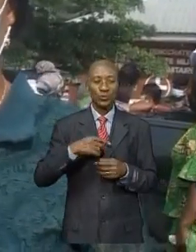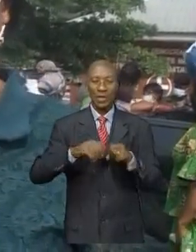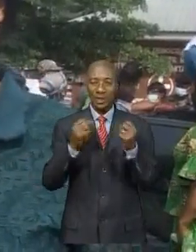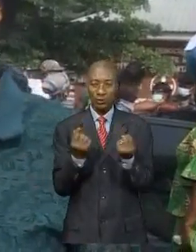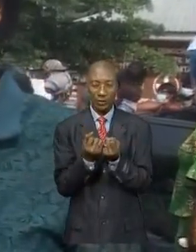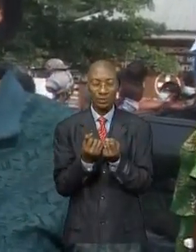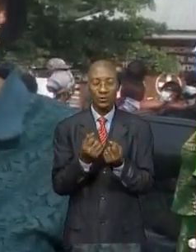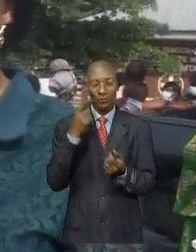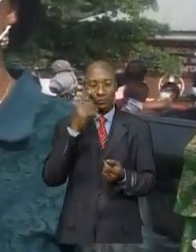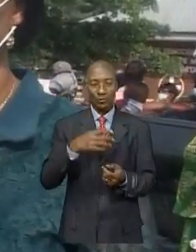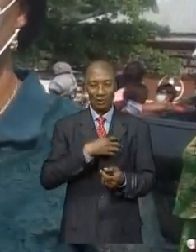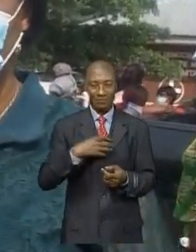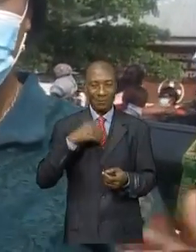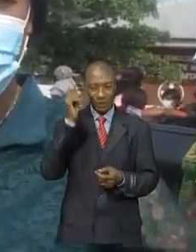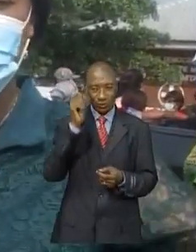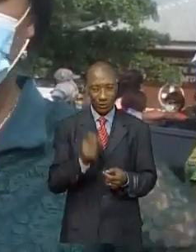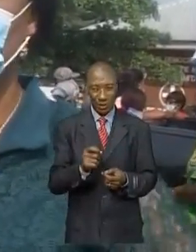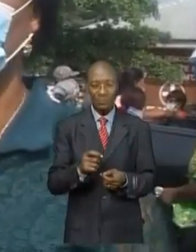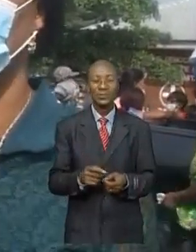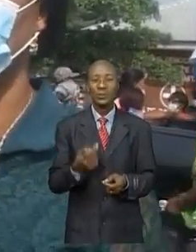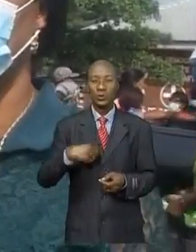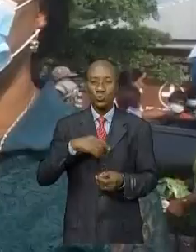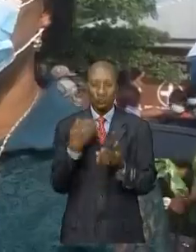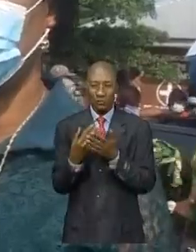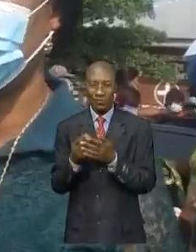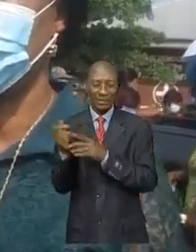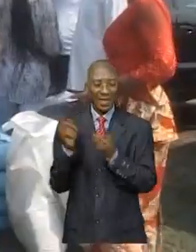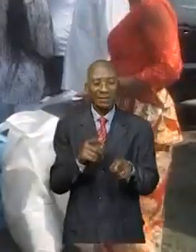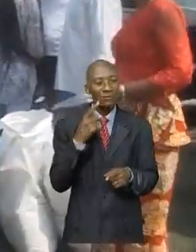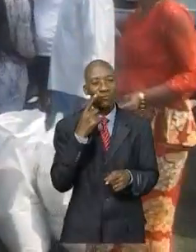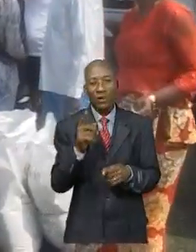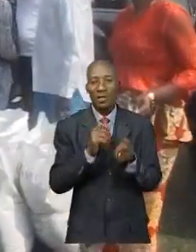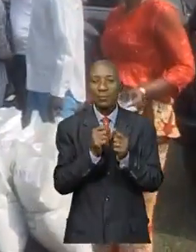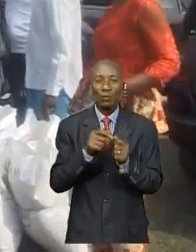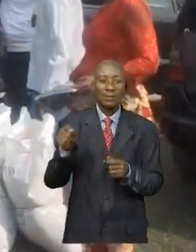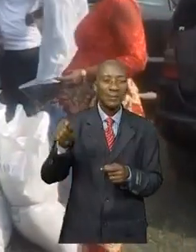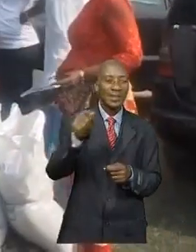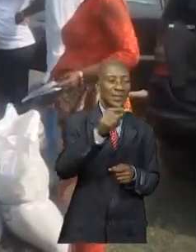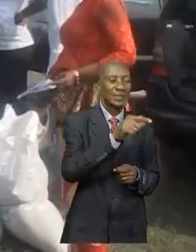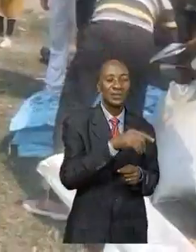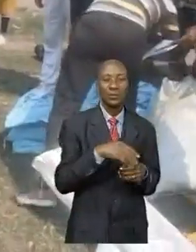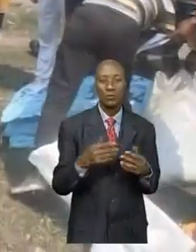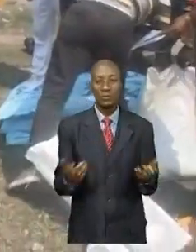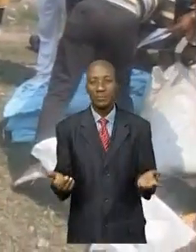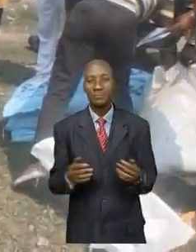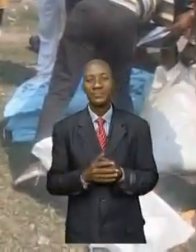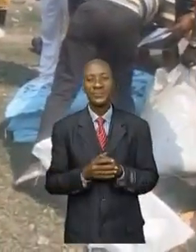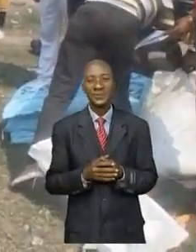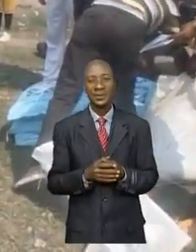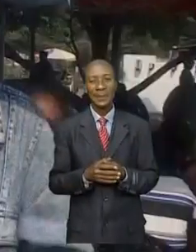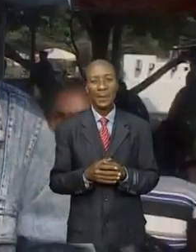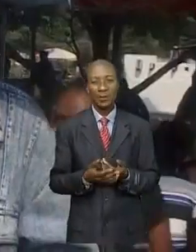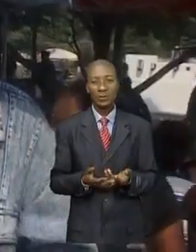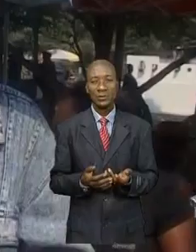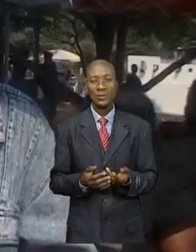la justice militaire, sommes venus pour voir ceux des nôtres qui ont été sinistrés. Le bénéficiaire ne pouvait rester indifférent à cet